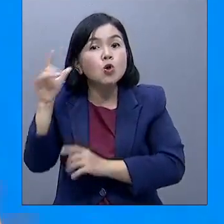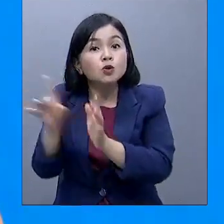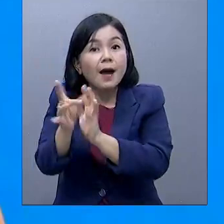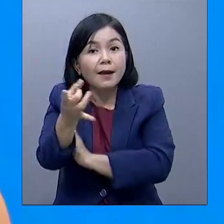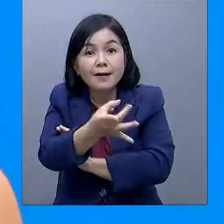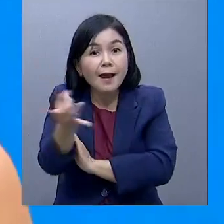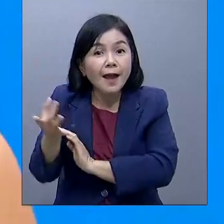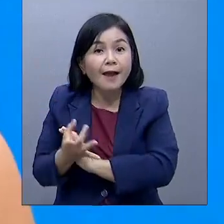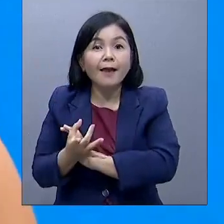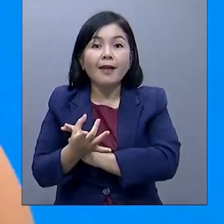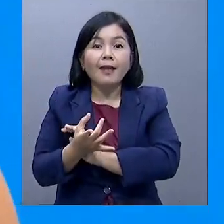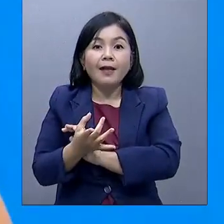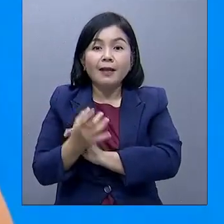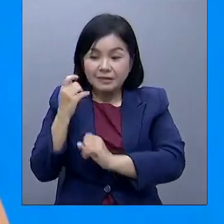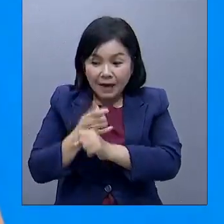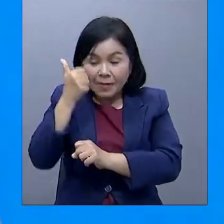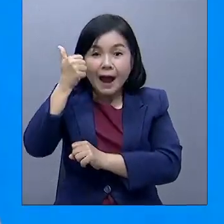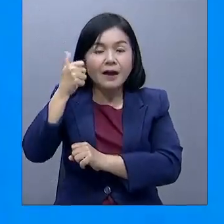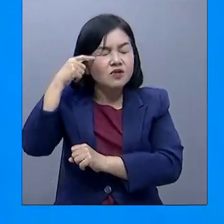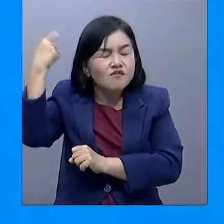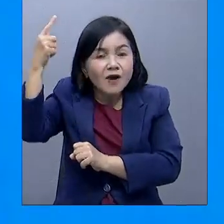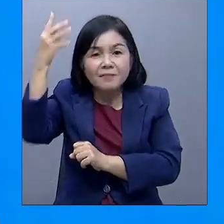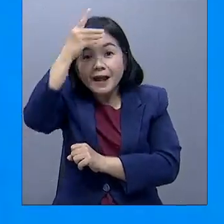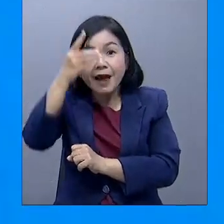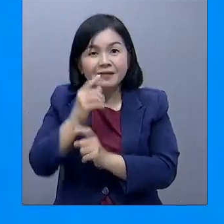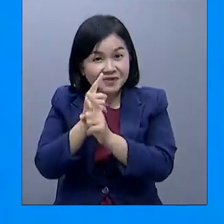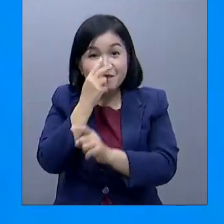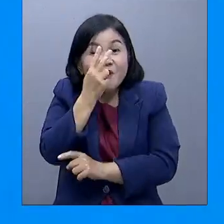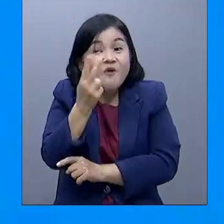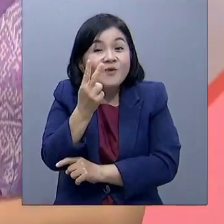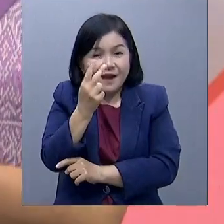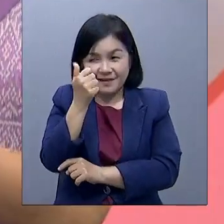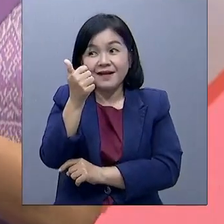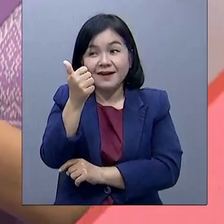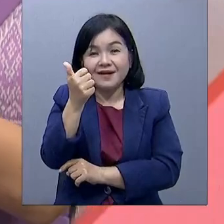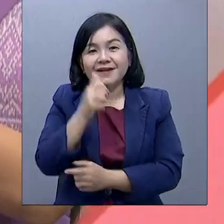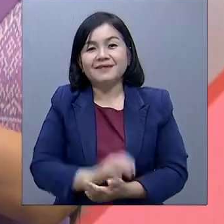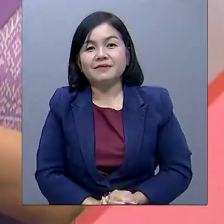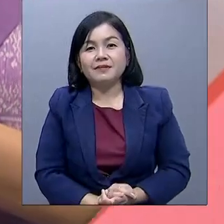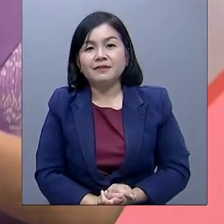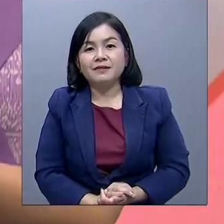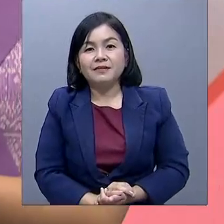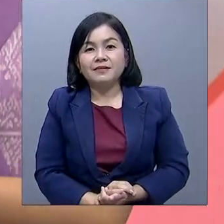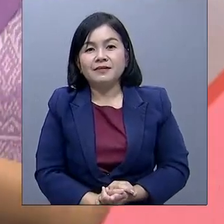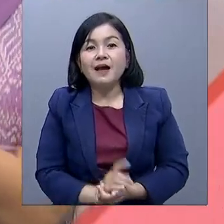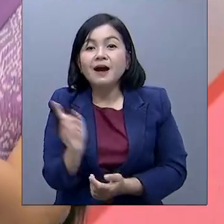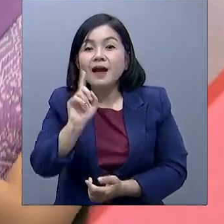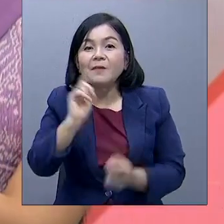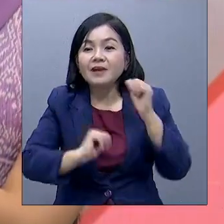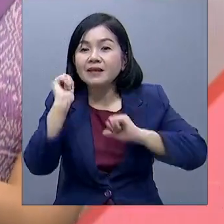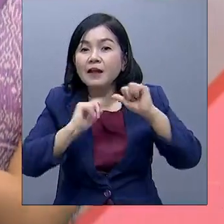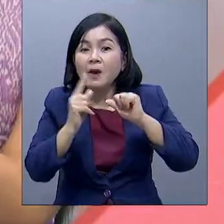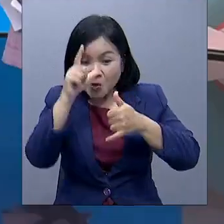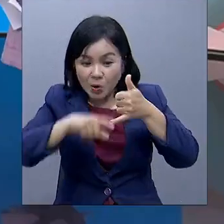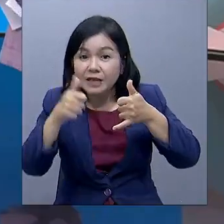วเนี่ยแฟนจะประสบความสำเร็จกับสิ่งที่เองตามหรือเปล่าติดตามชมนะคะ ตกลงเล่นเป็นตัวร้ายหรือเล่นเป็นตัวเอง เล่นเป็นคนดี